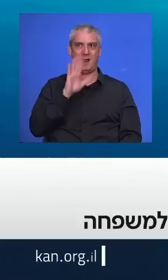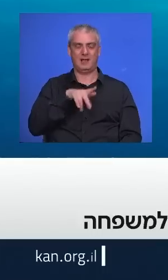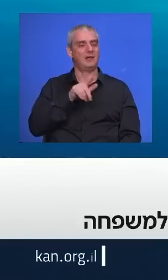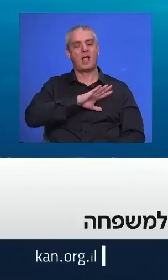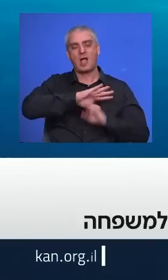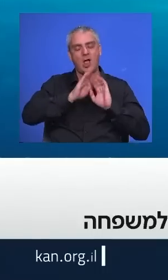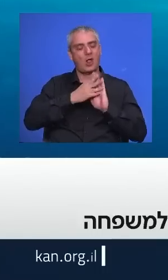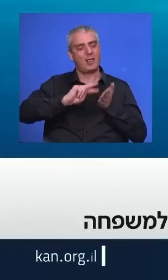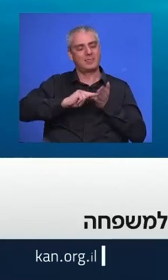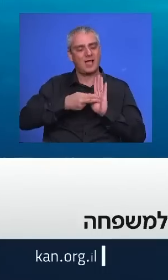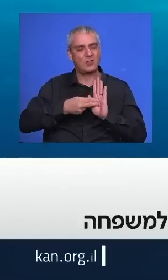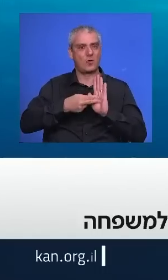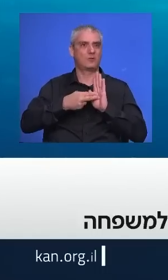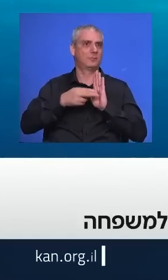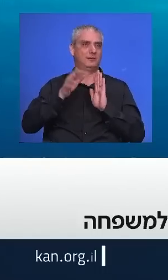כל התכנון